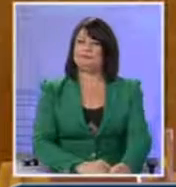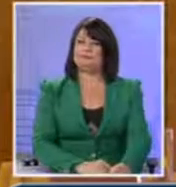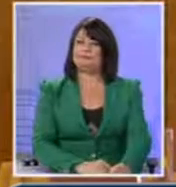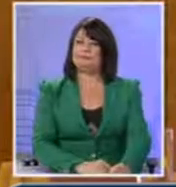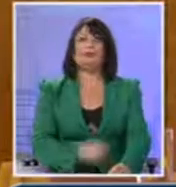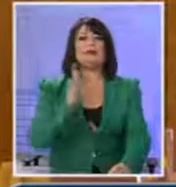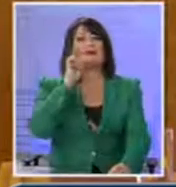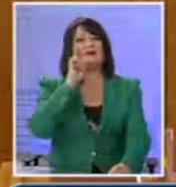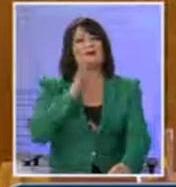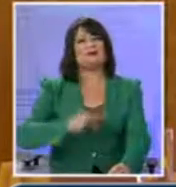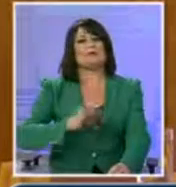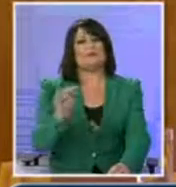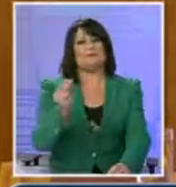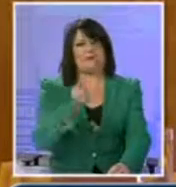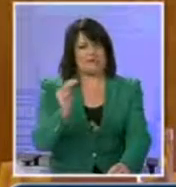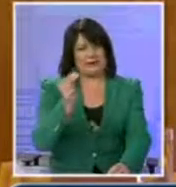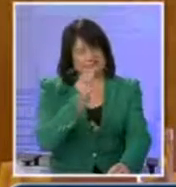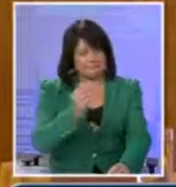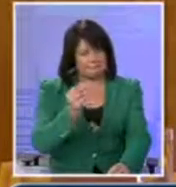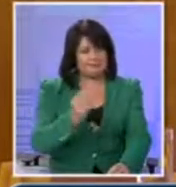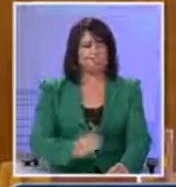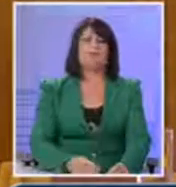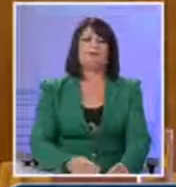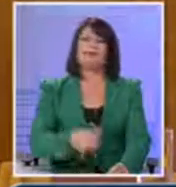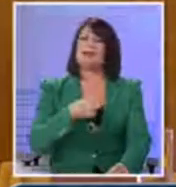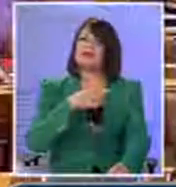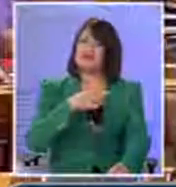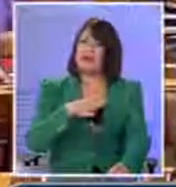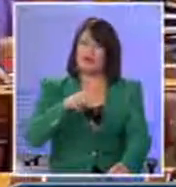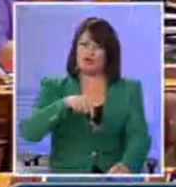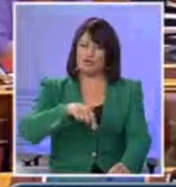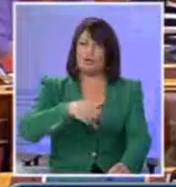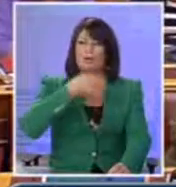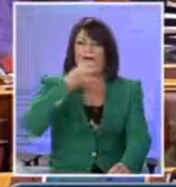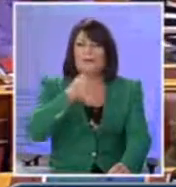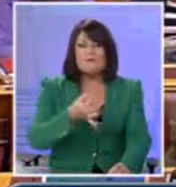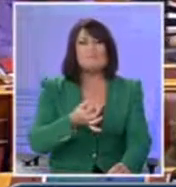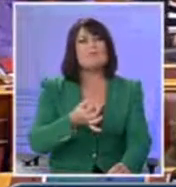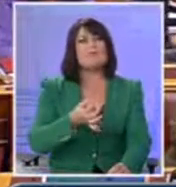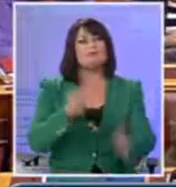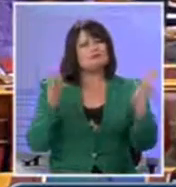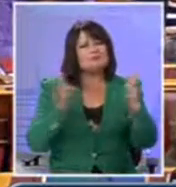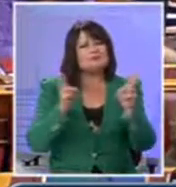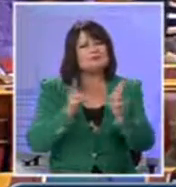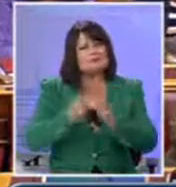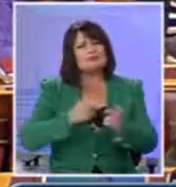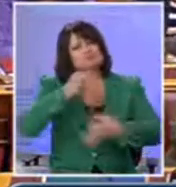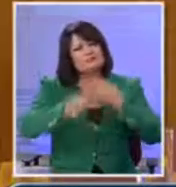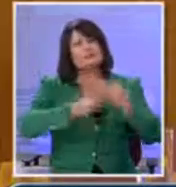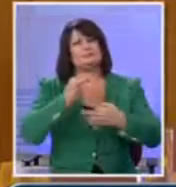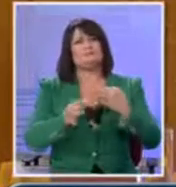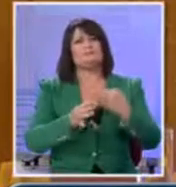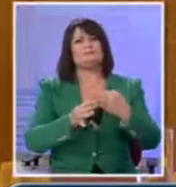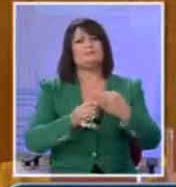Κυρίες και κύριοι βουλευτές, θα ήθελα τώρα να σας πω επιγραμματικά